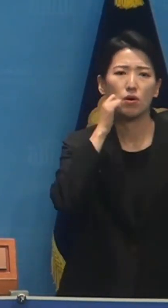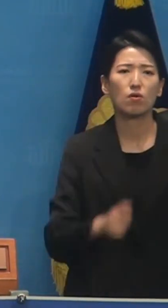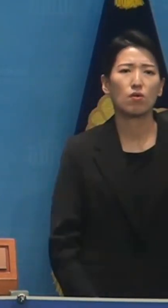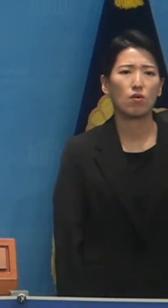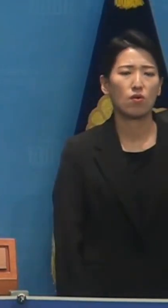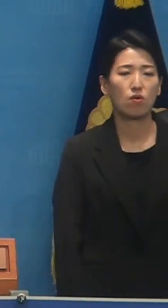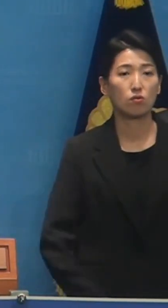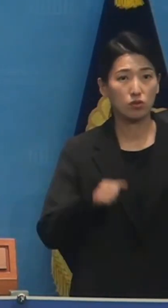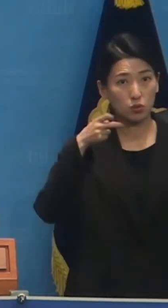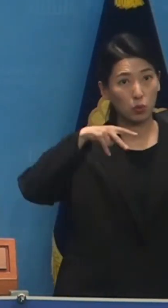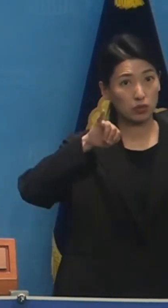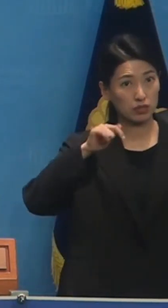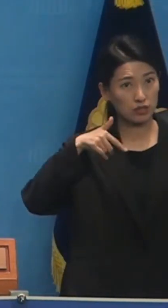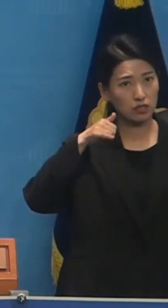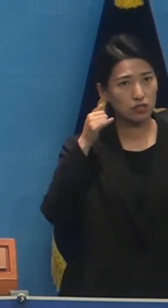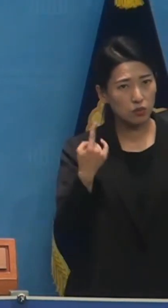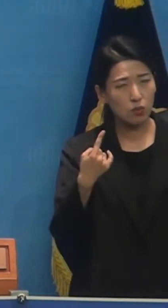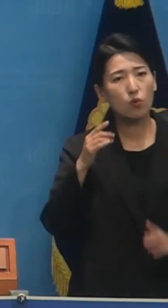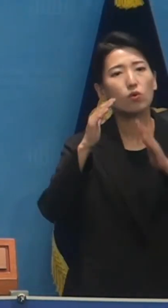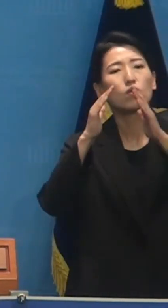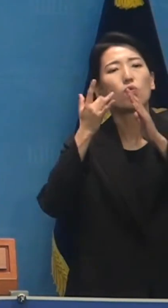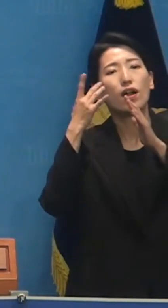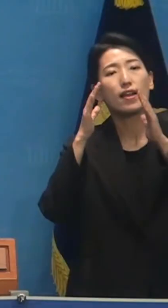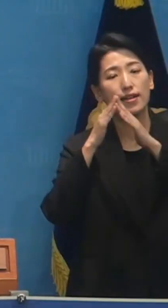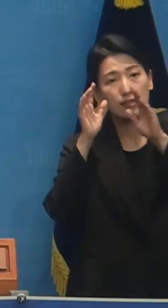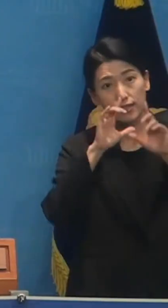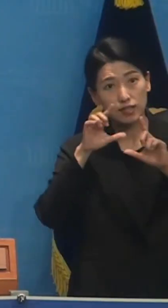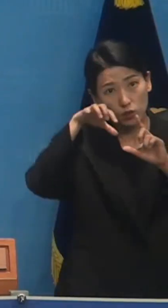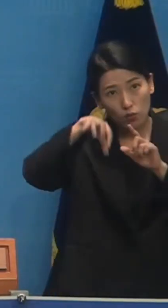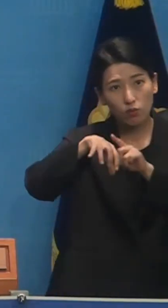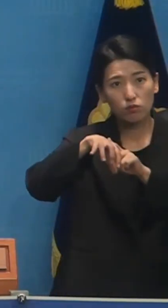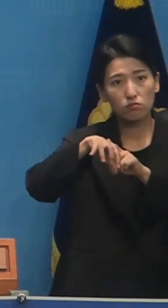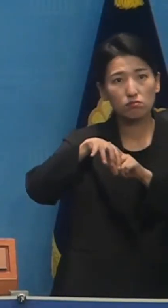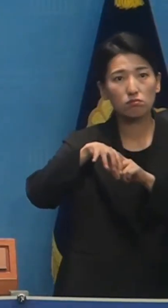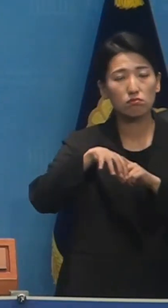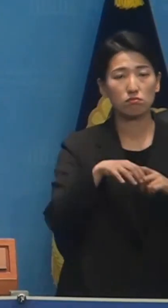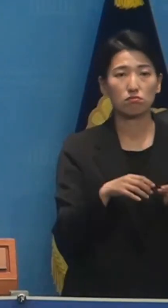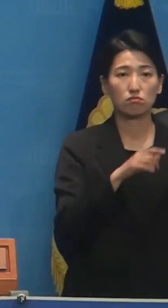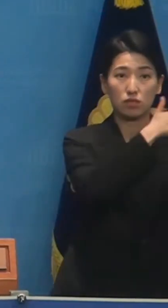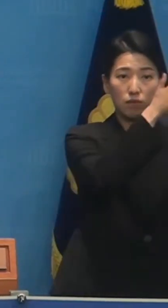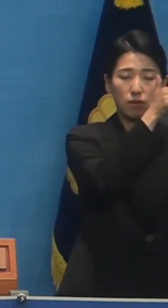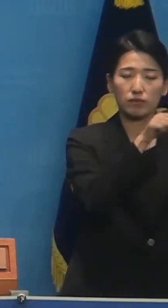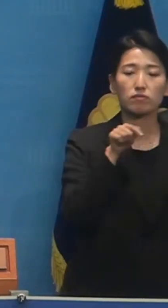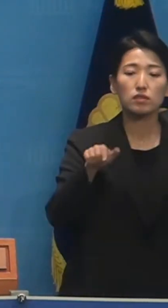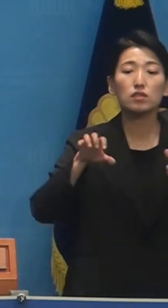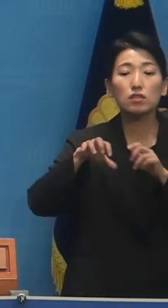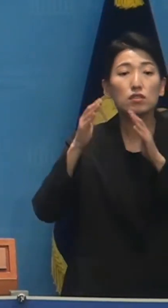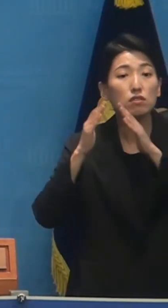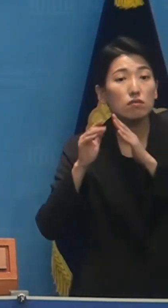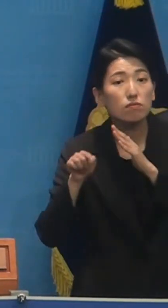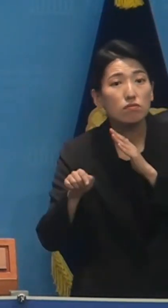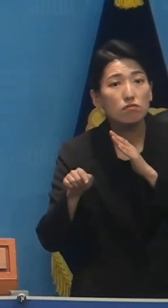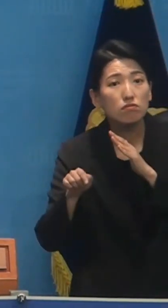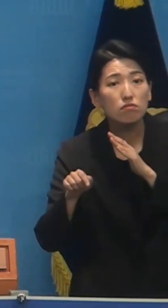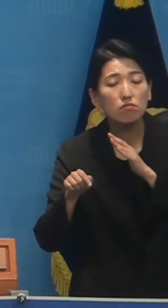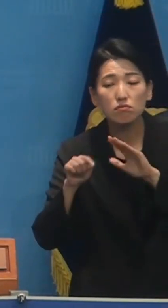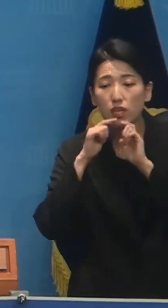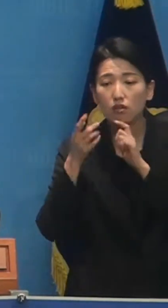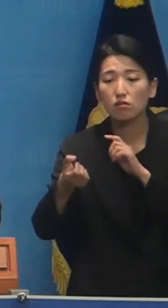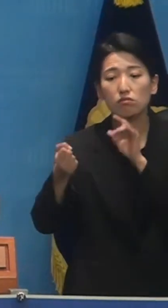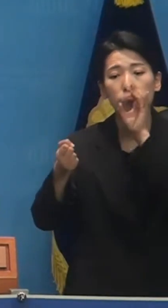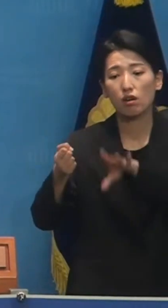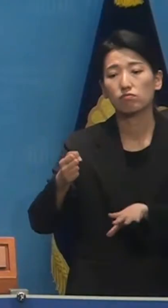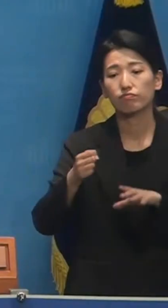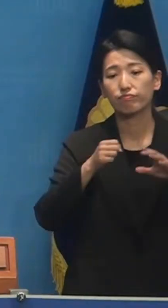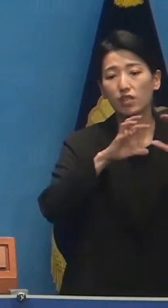4호 주택은 국가가 찾아줄 의무가 없다는 대법원의 판결로 국가에 빼앗겨 재산권 행사를